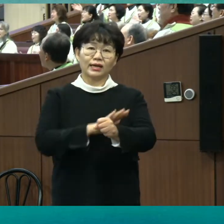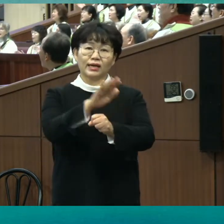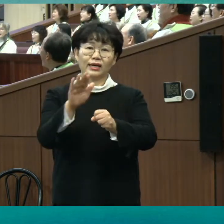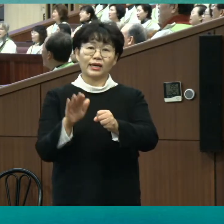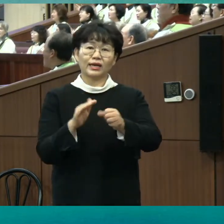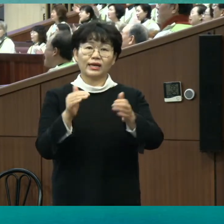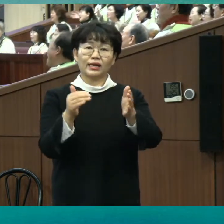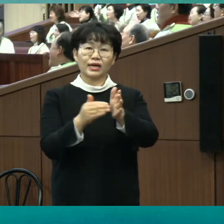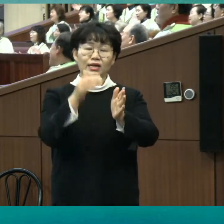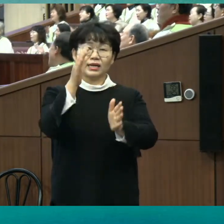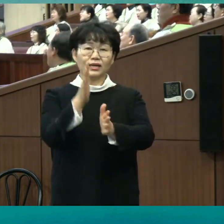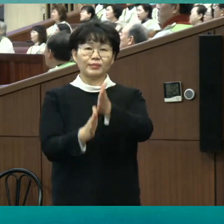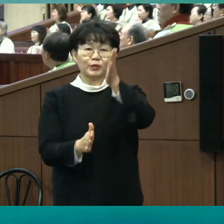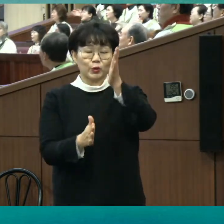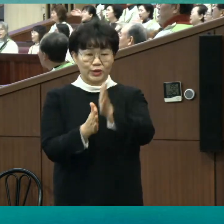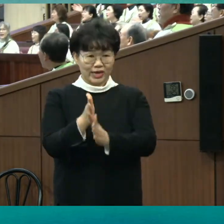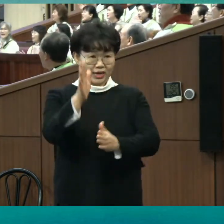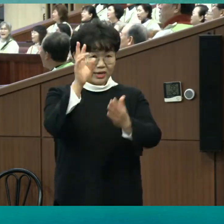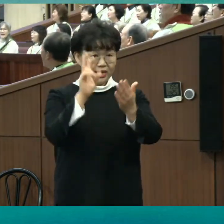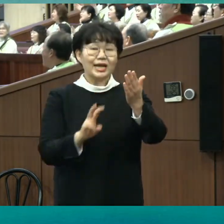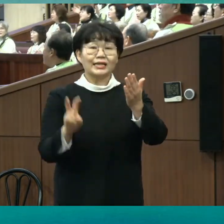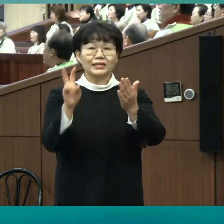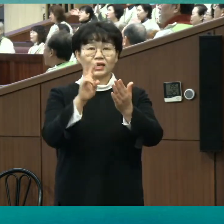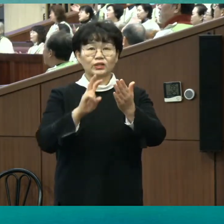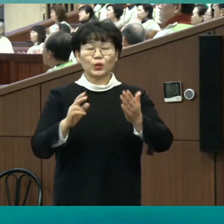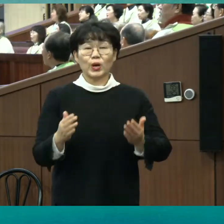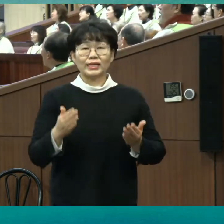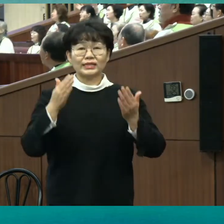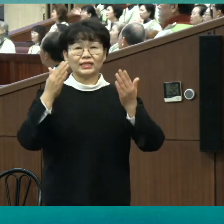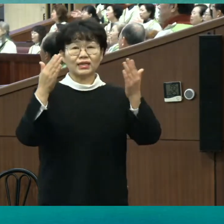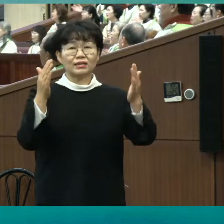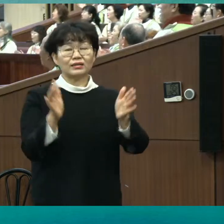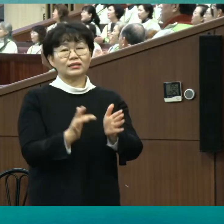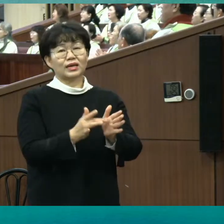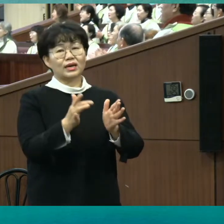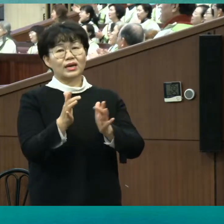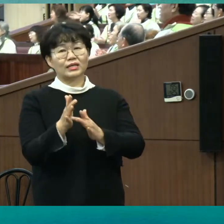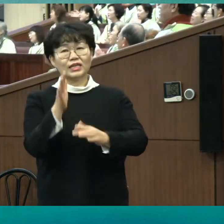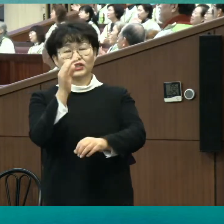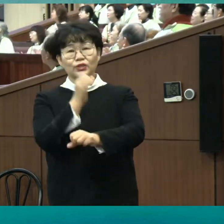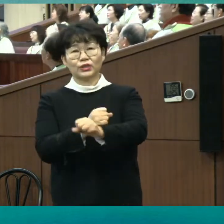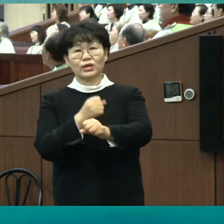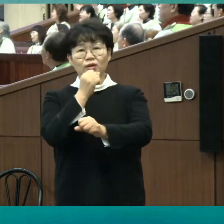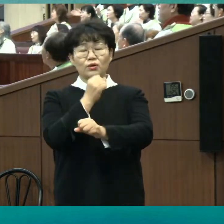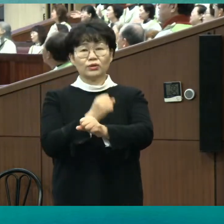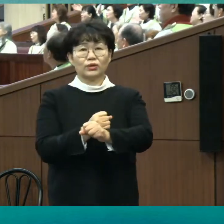사랑 한량 없도다. 찬송을 지어라. 우리 한번 고백합니다.